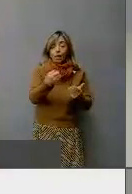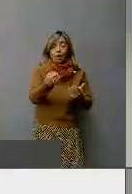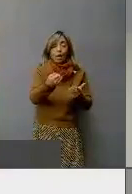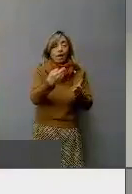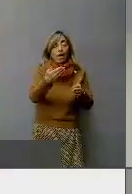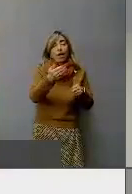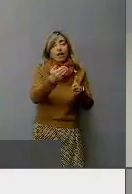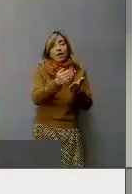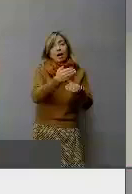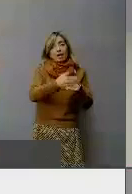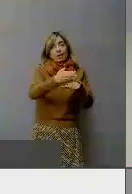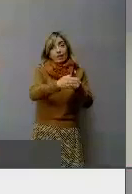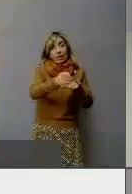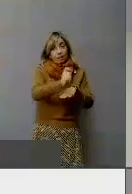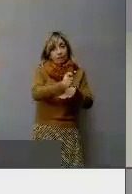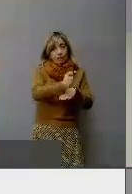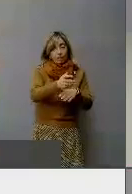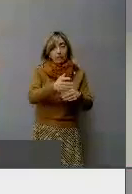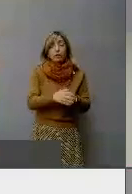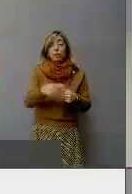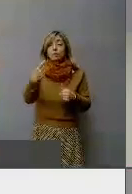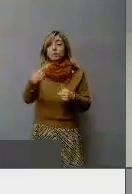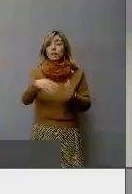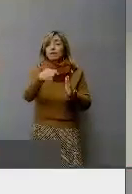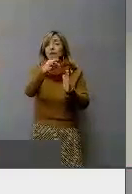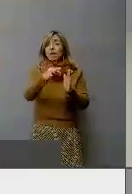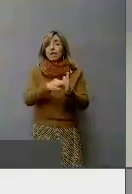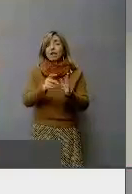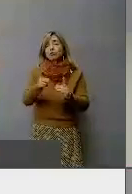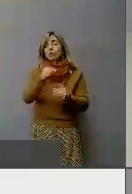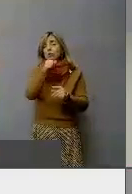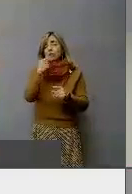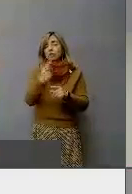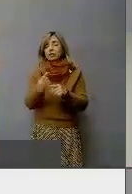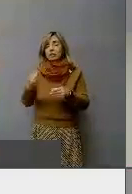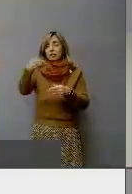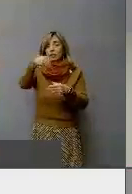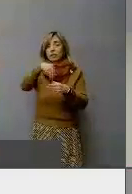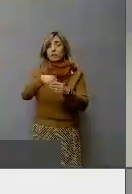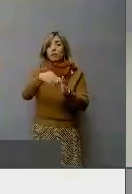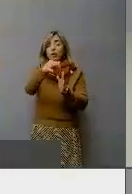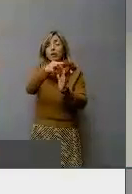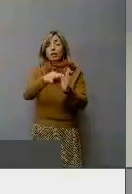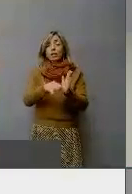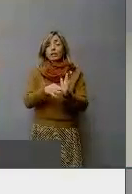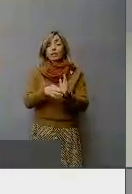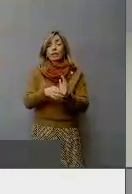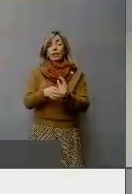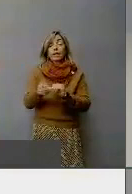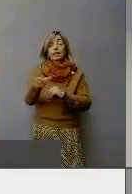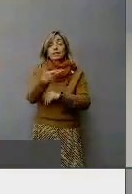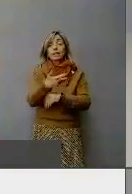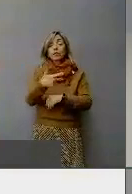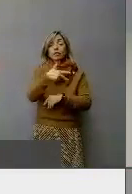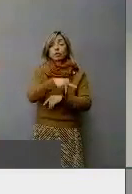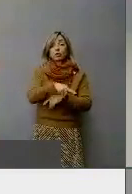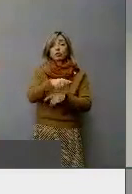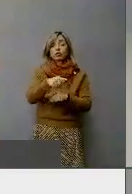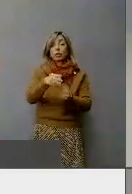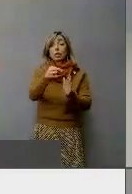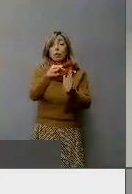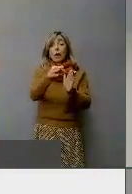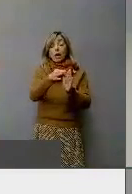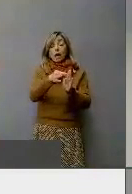da non inserire all'interno della dei criteri dei servizi sociali da rendere regolamentati come